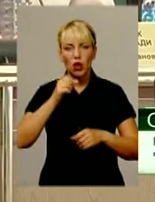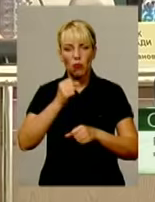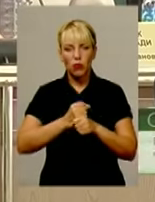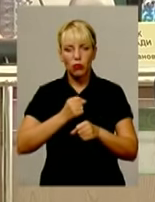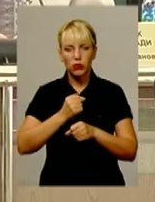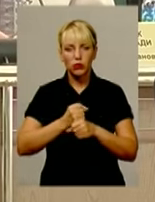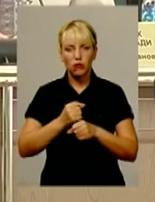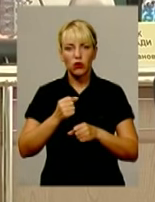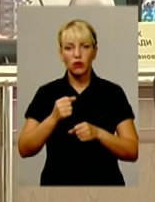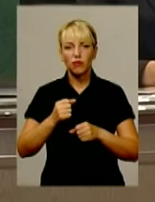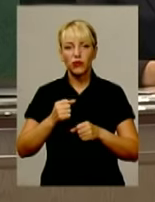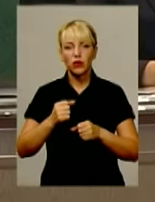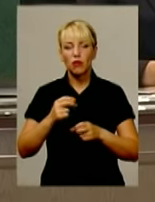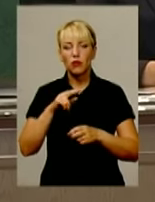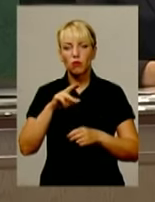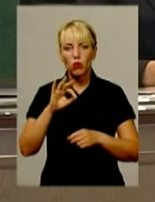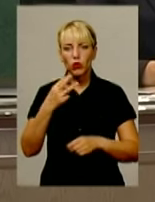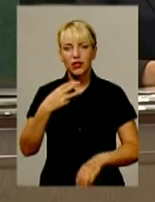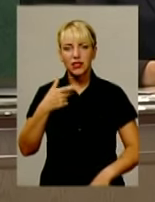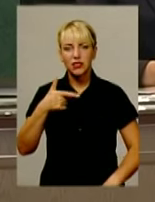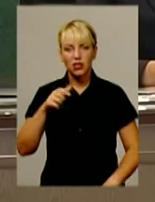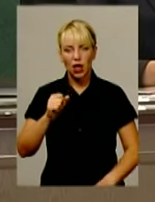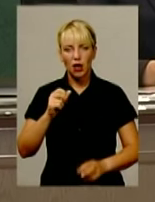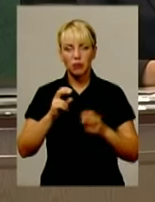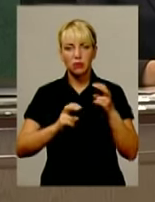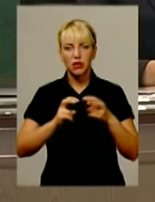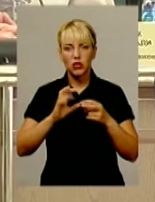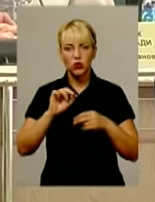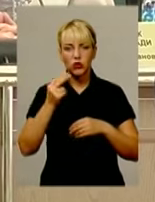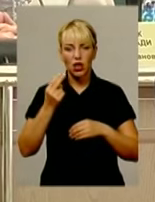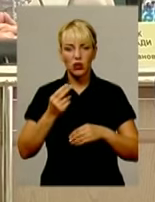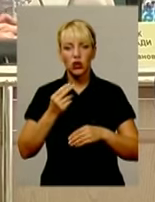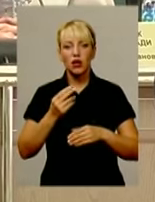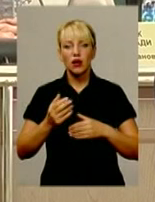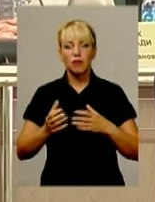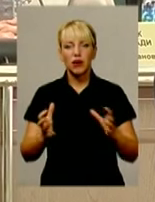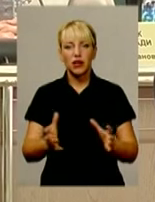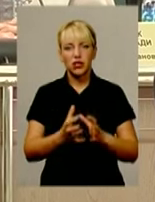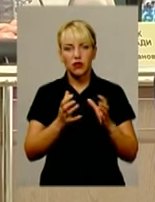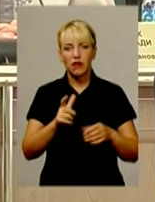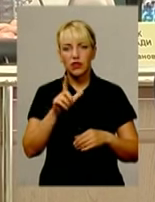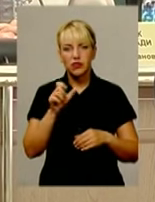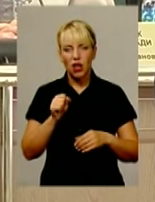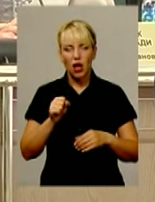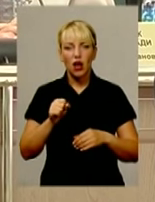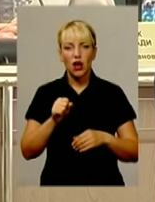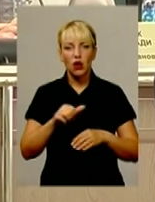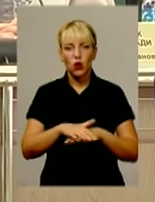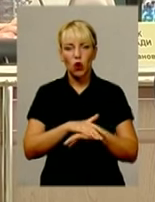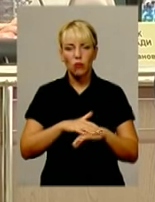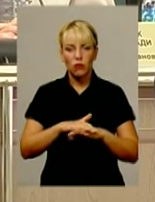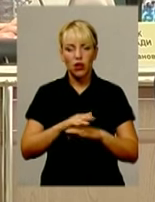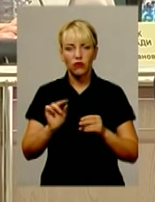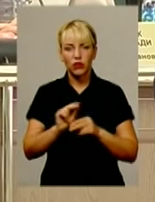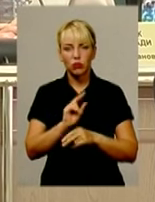по 39 гектарах. Підприємство соціально переживає за громаду. Відремонтували і дали